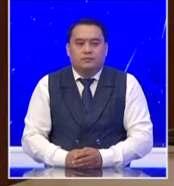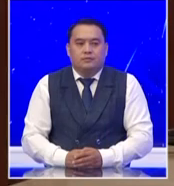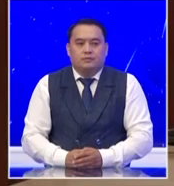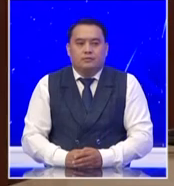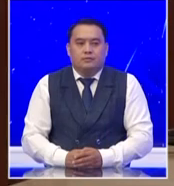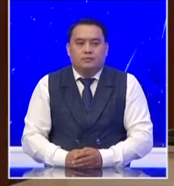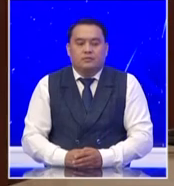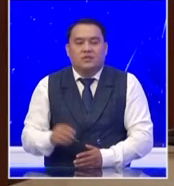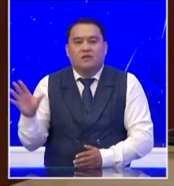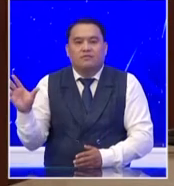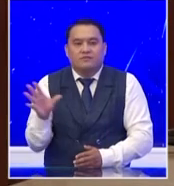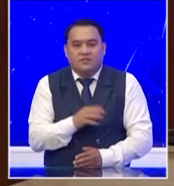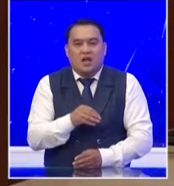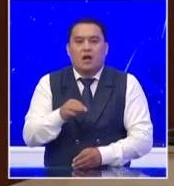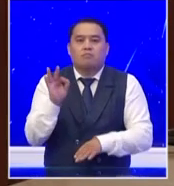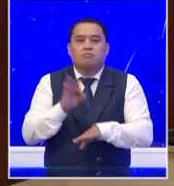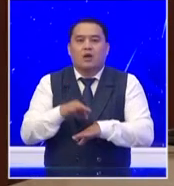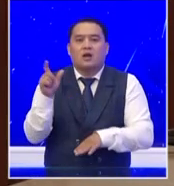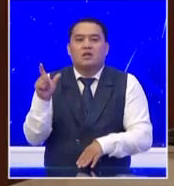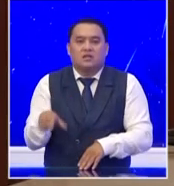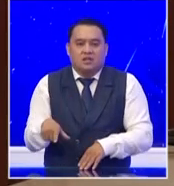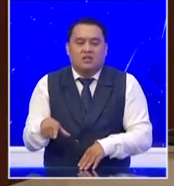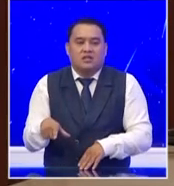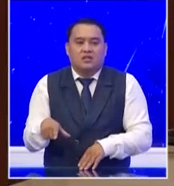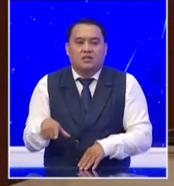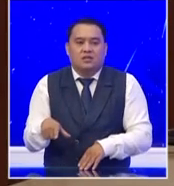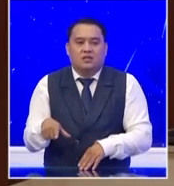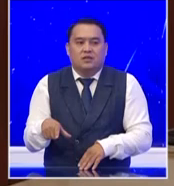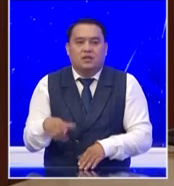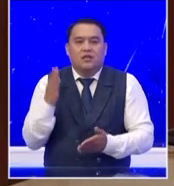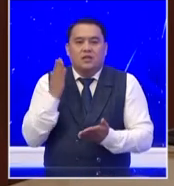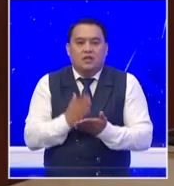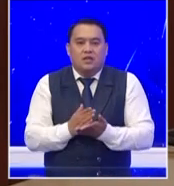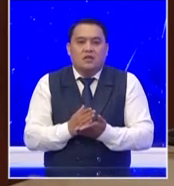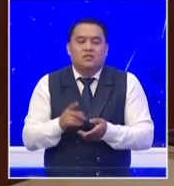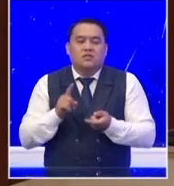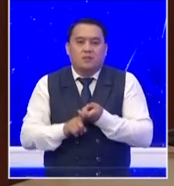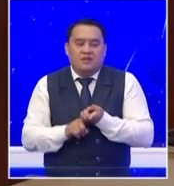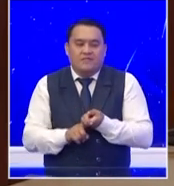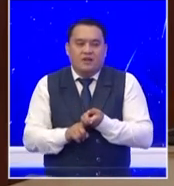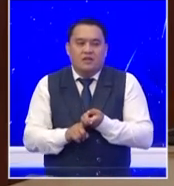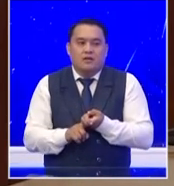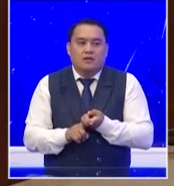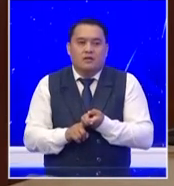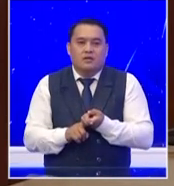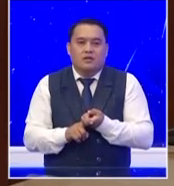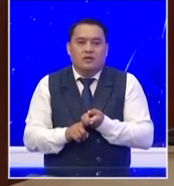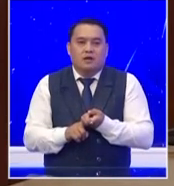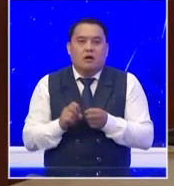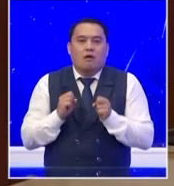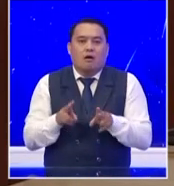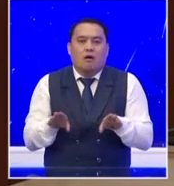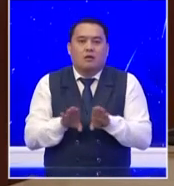проходить. Все больные, которые имеют катаральные явления или пневмонию, расцениваются